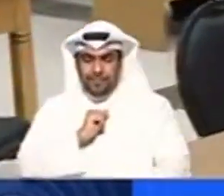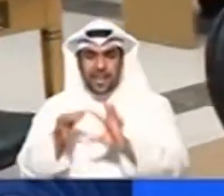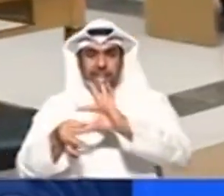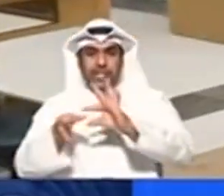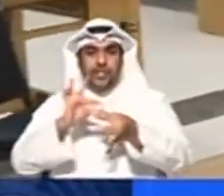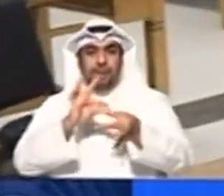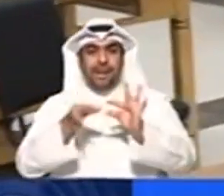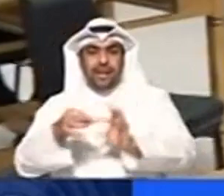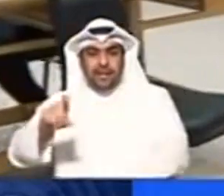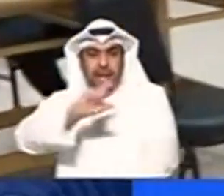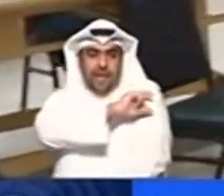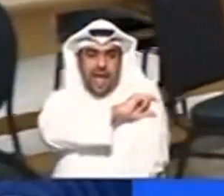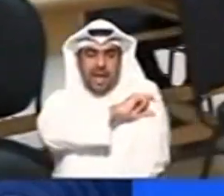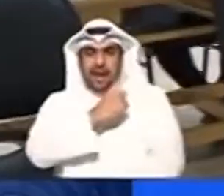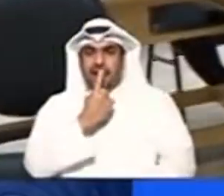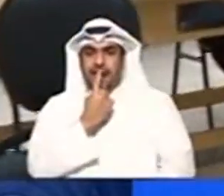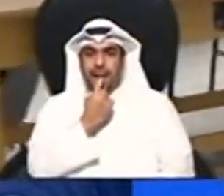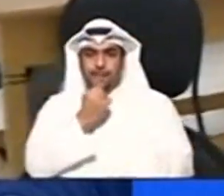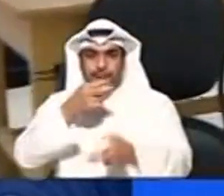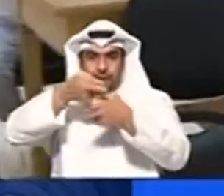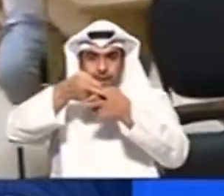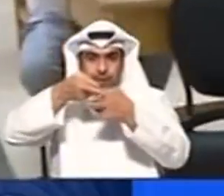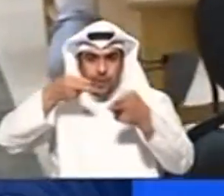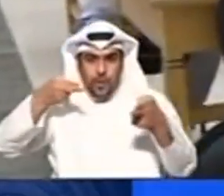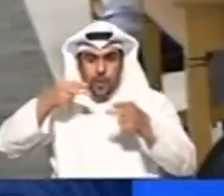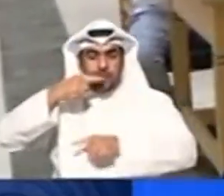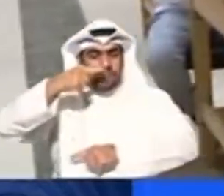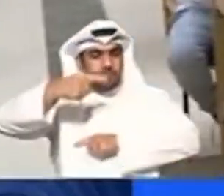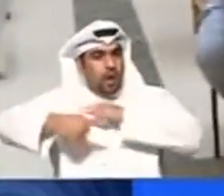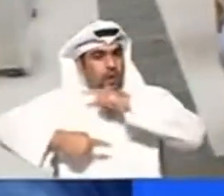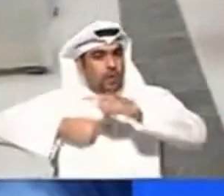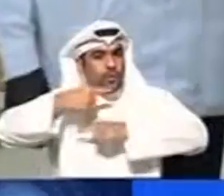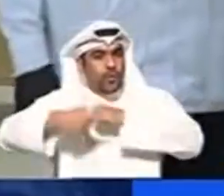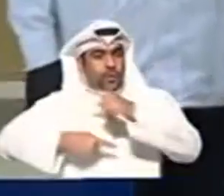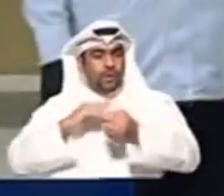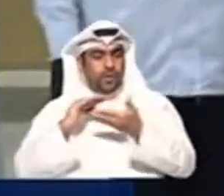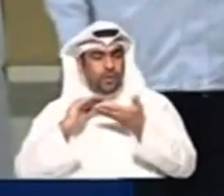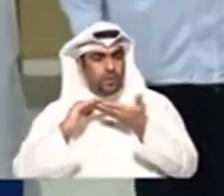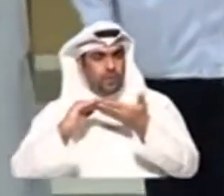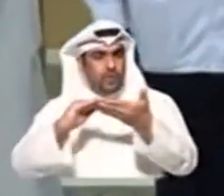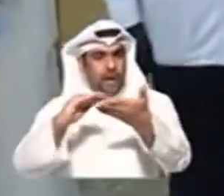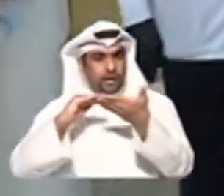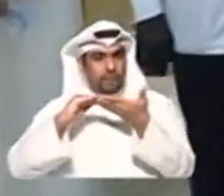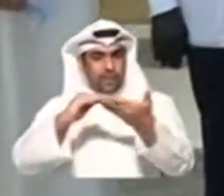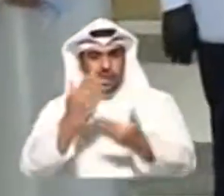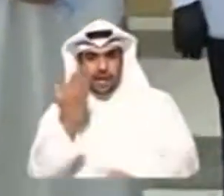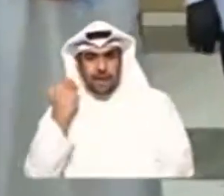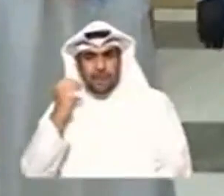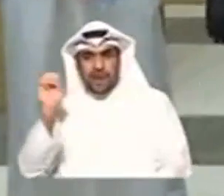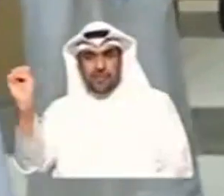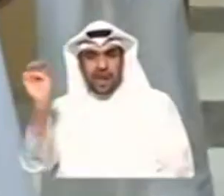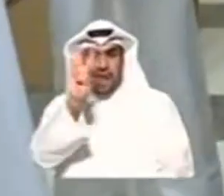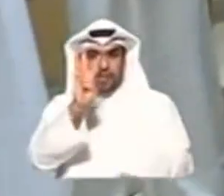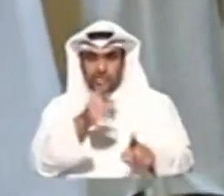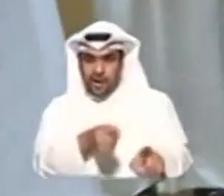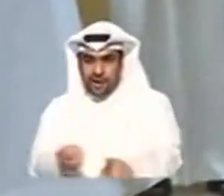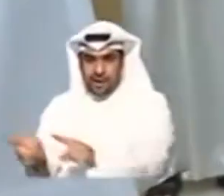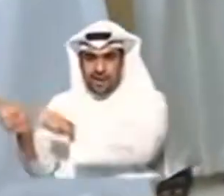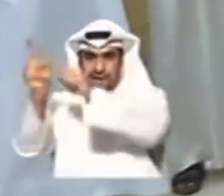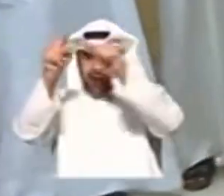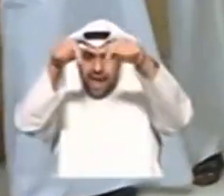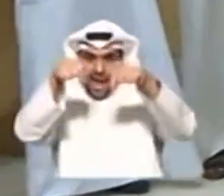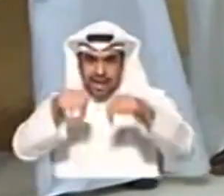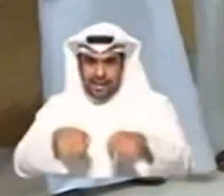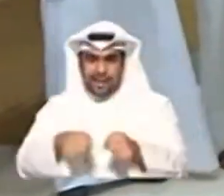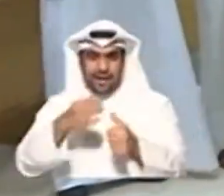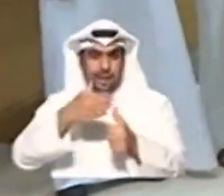بمختلف فرقها لم تتوقف عن تقديم الدعم والمساعدة منذ بداية الأزمة، ومبادراتها في المناطق التعليمية